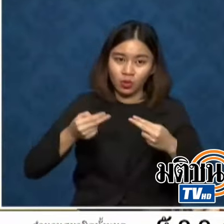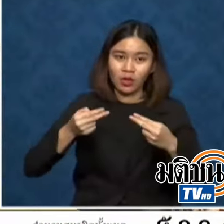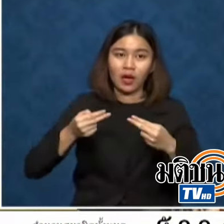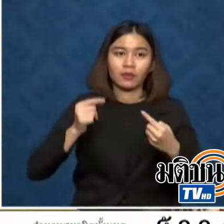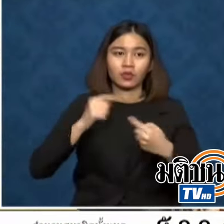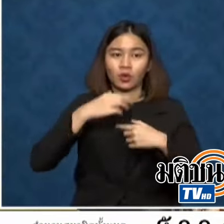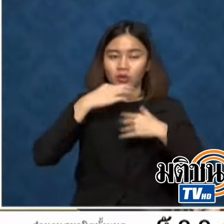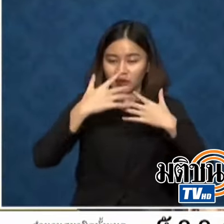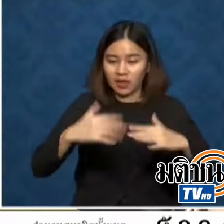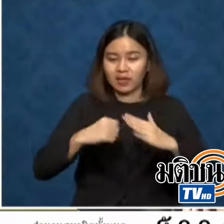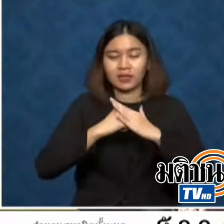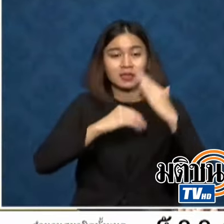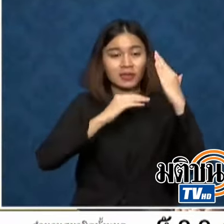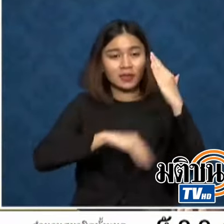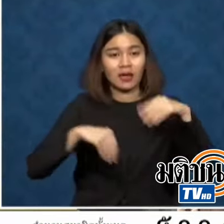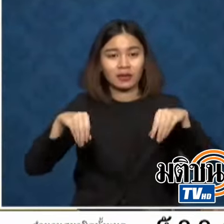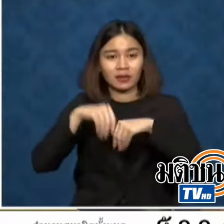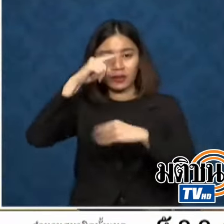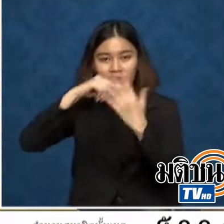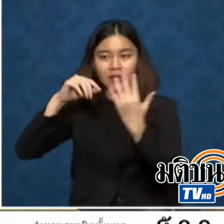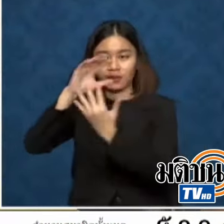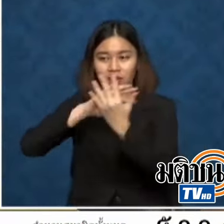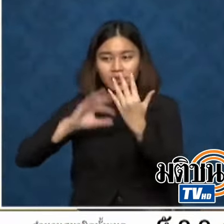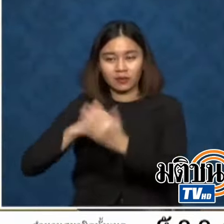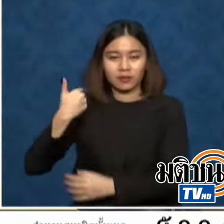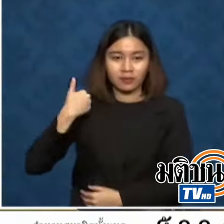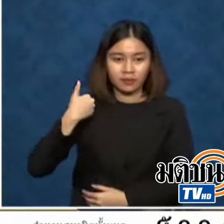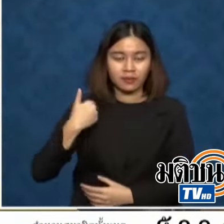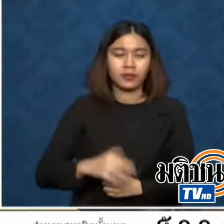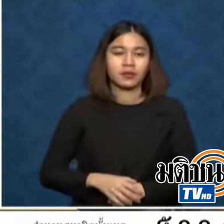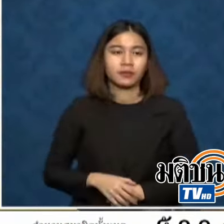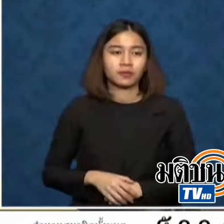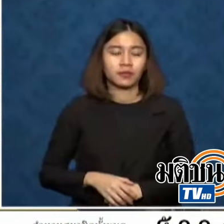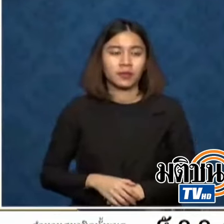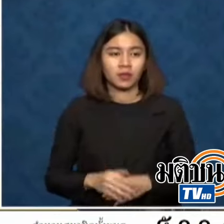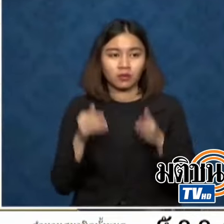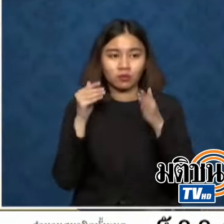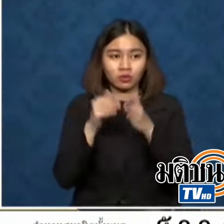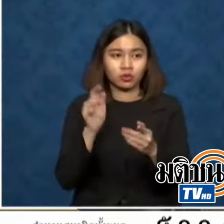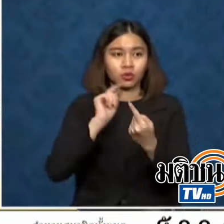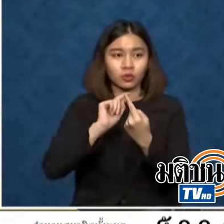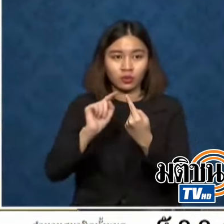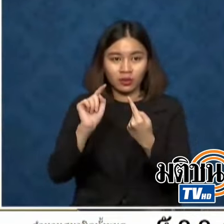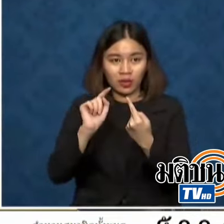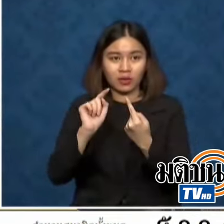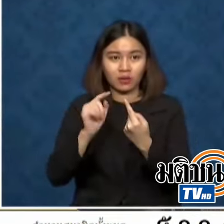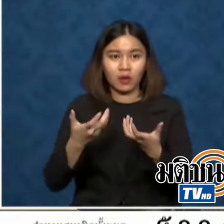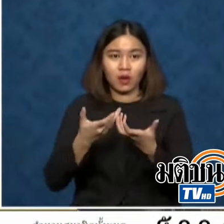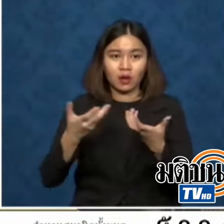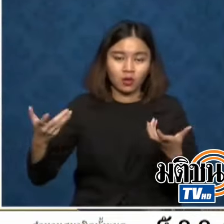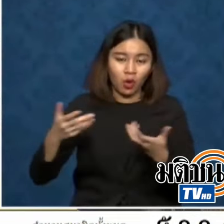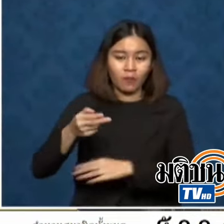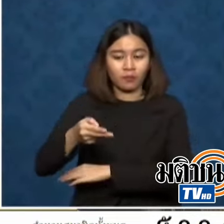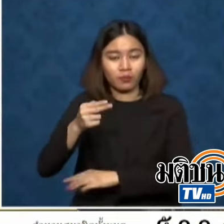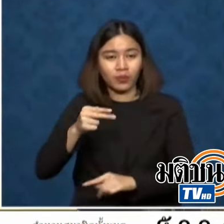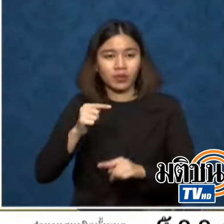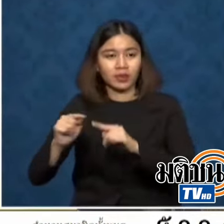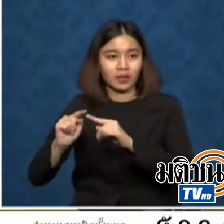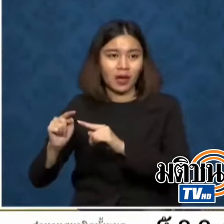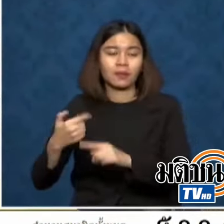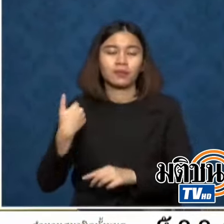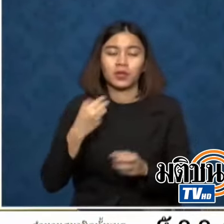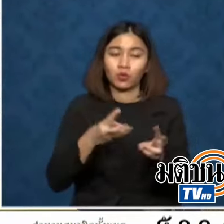ขึ้นในทะเลจีนใต้ไม่ได้ไกลจากบ้านเราตรงนี้มากสักเท่าไหร่นักนะครับที่ไม่ได้เน้นว่าจะต้องใช้อาวุธยุทโธปกรณ์ที่เข้าห้ามหัน